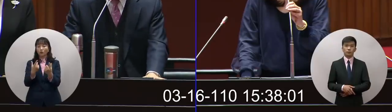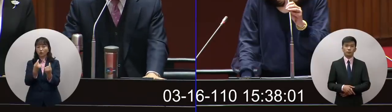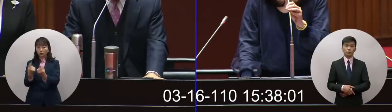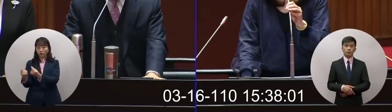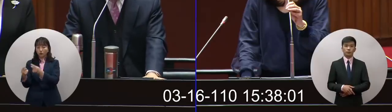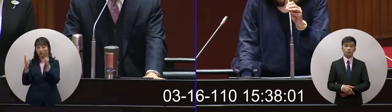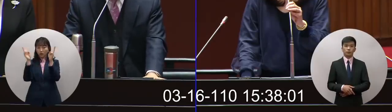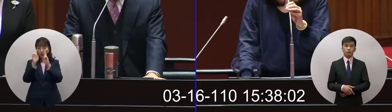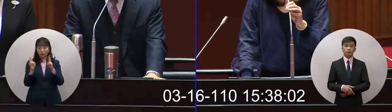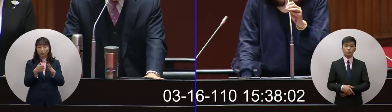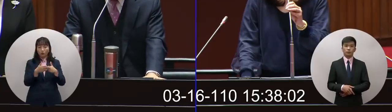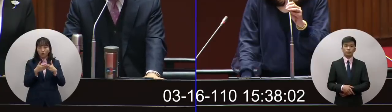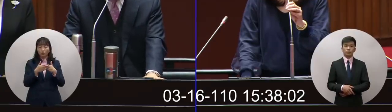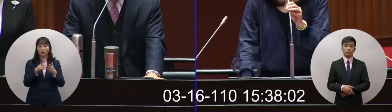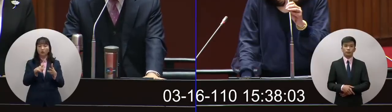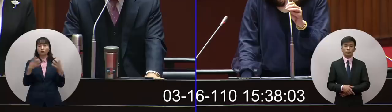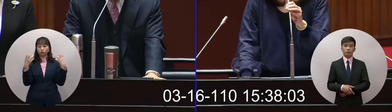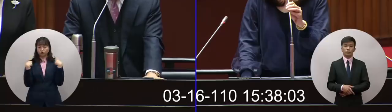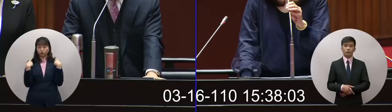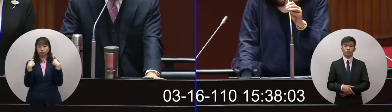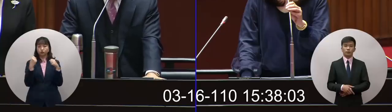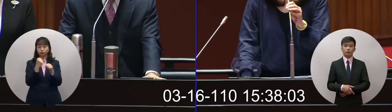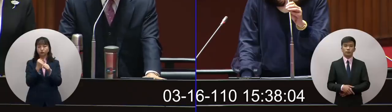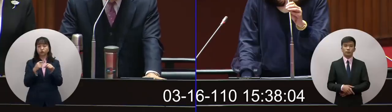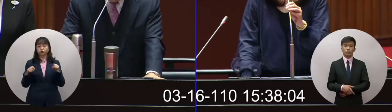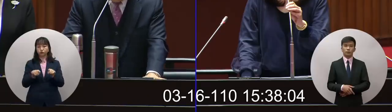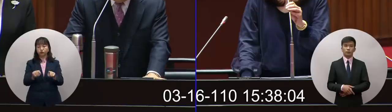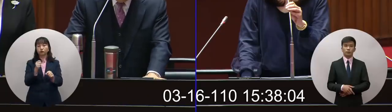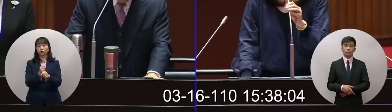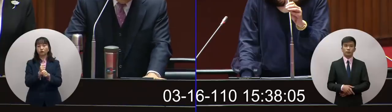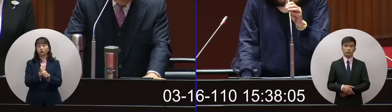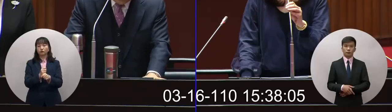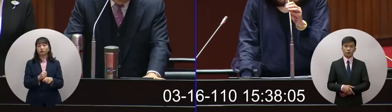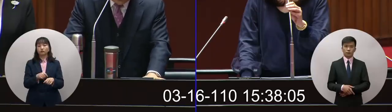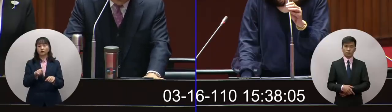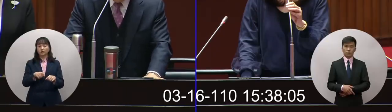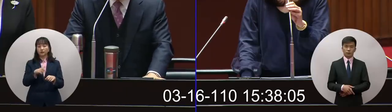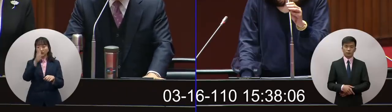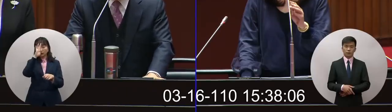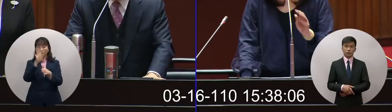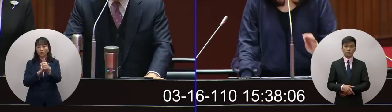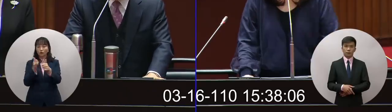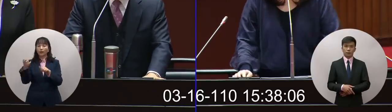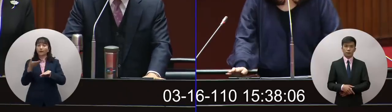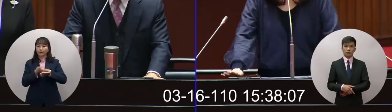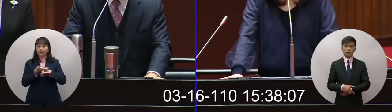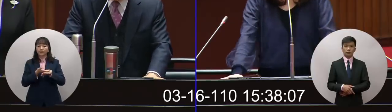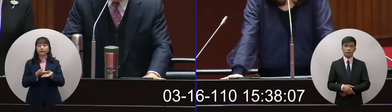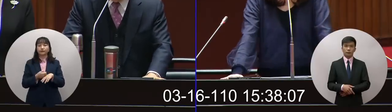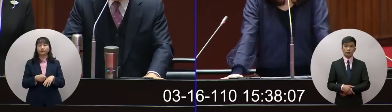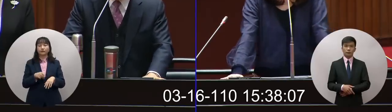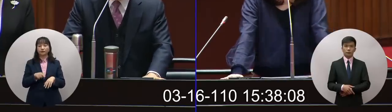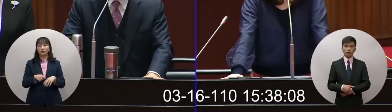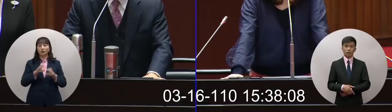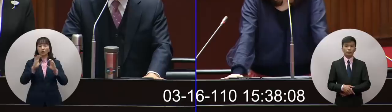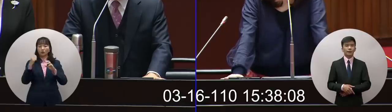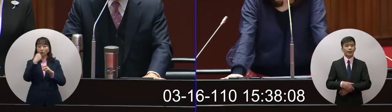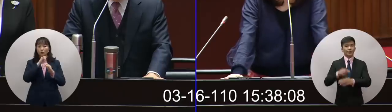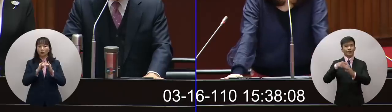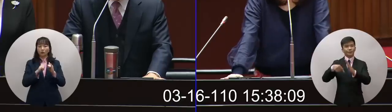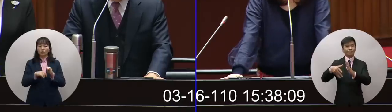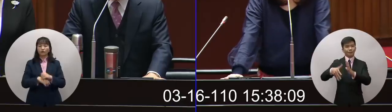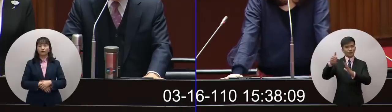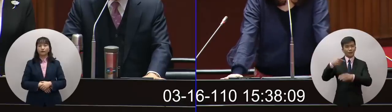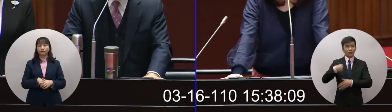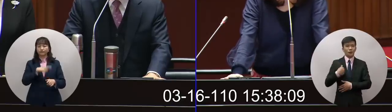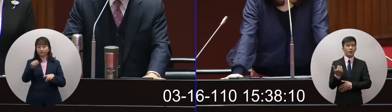供电上来负责进行，这一点也请委员放心。 这个院长，我刚刚很